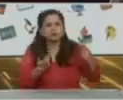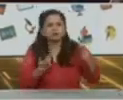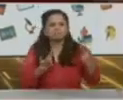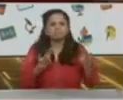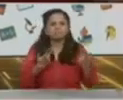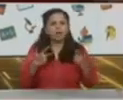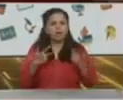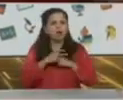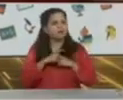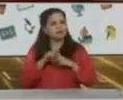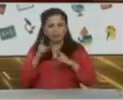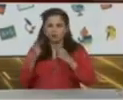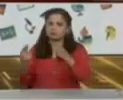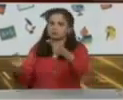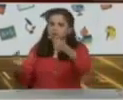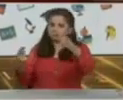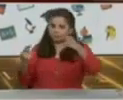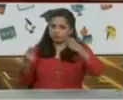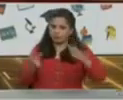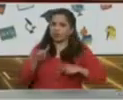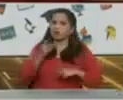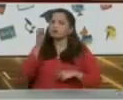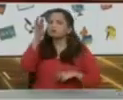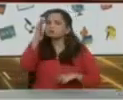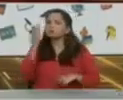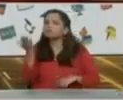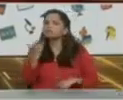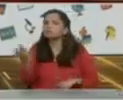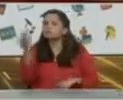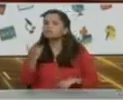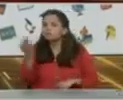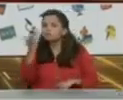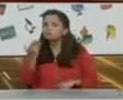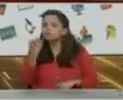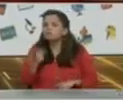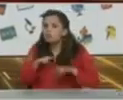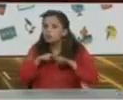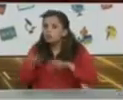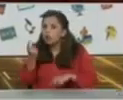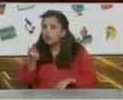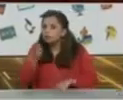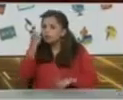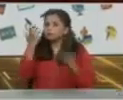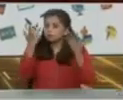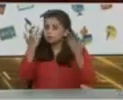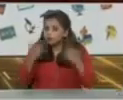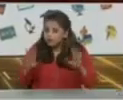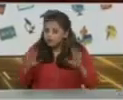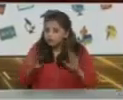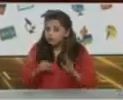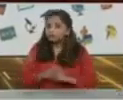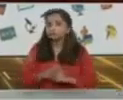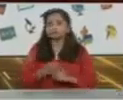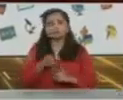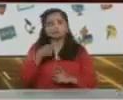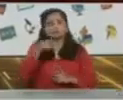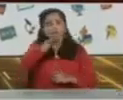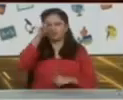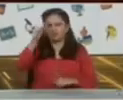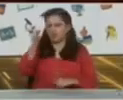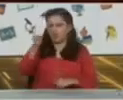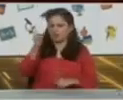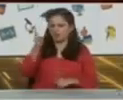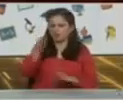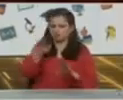सके उसकी बात सुनिए, उसकी बात समझिए। आप इंस्ट्रक्टर